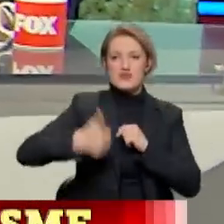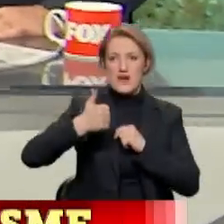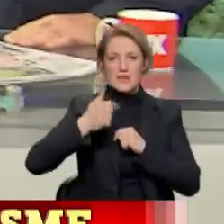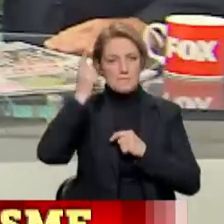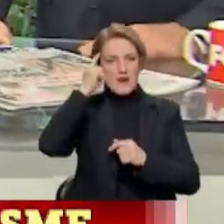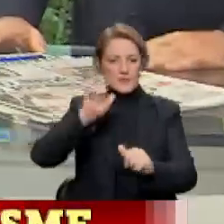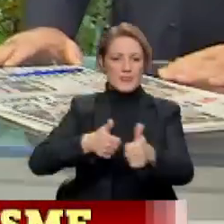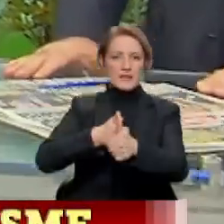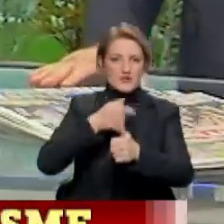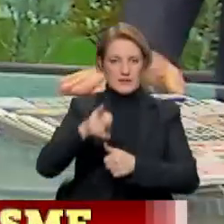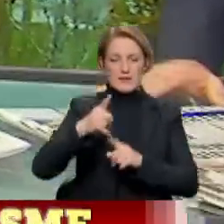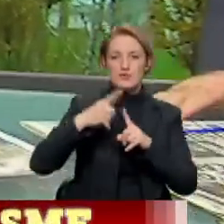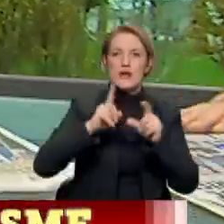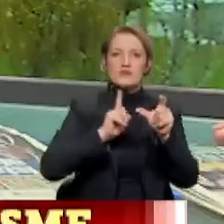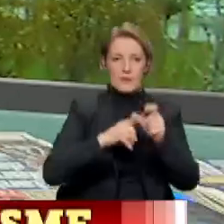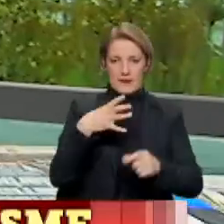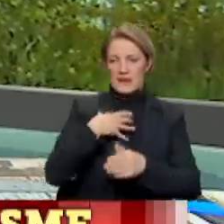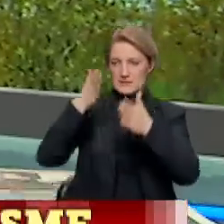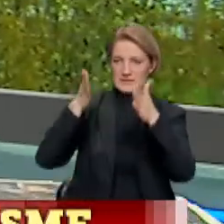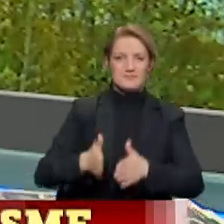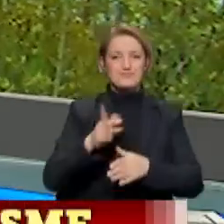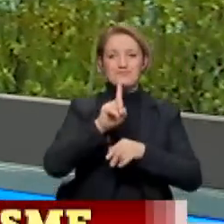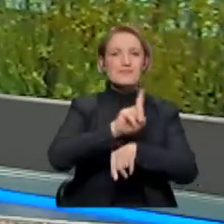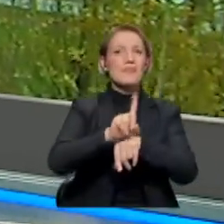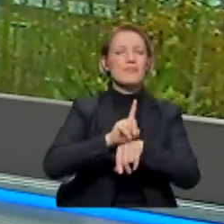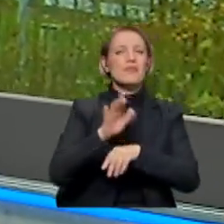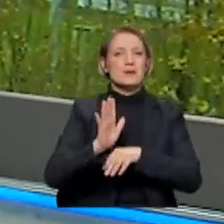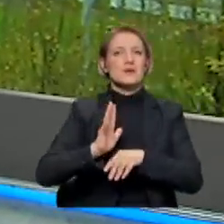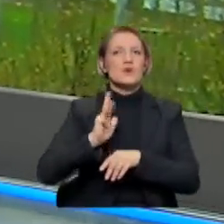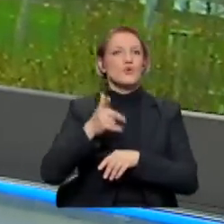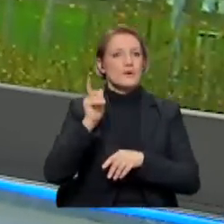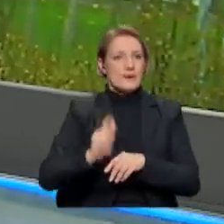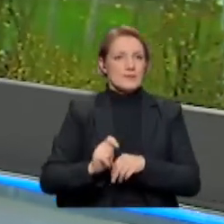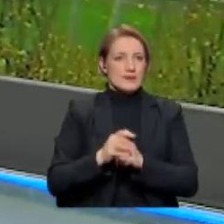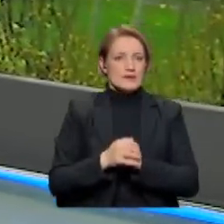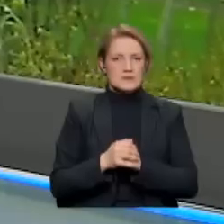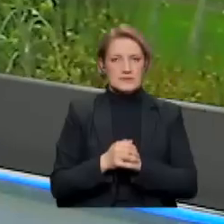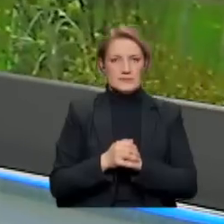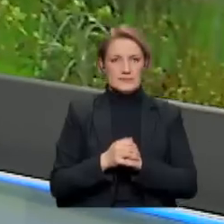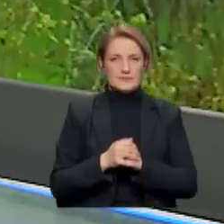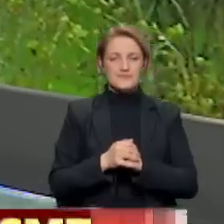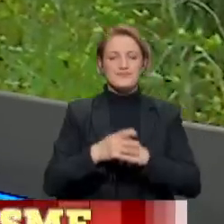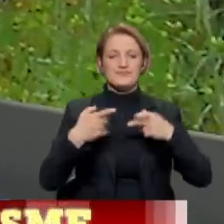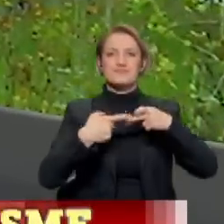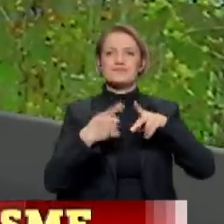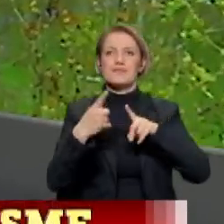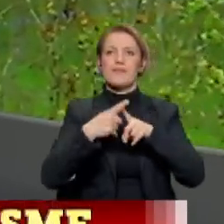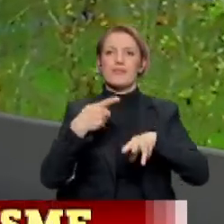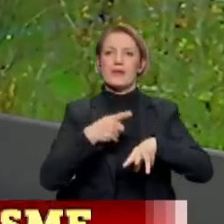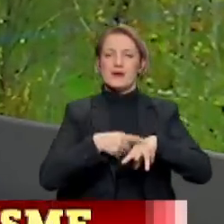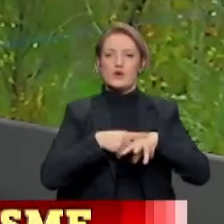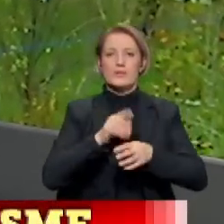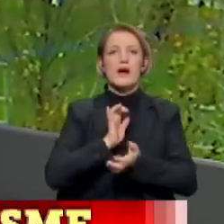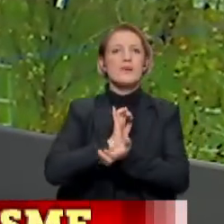Turhan Çömez ve kendisiyle aslında bir zaman yolculuğu yaptık. Çünkü Erdoğan, Recep Tayyip Erdoğan